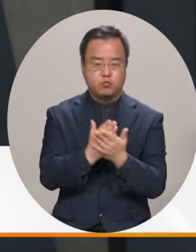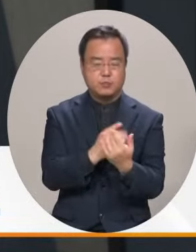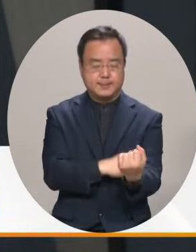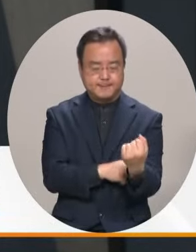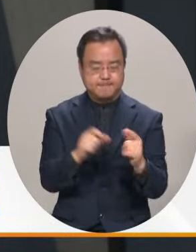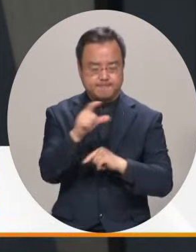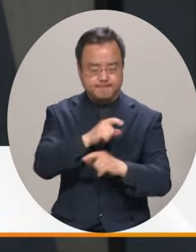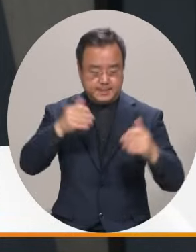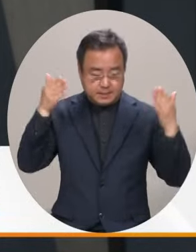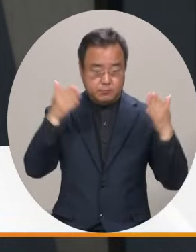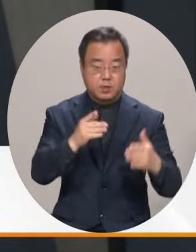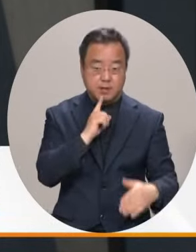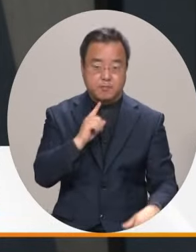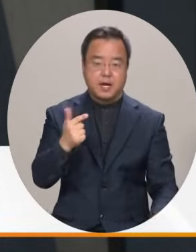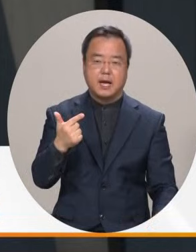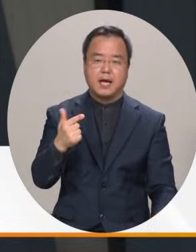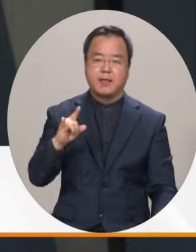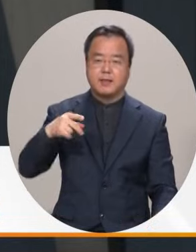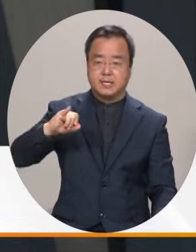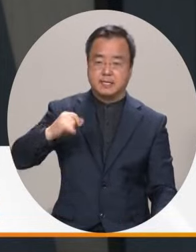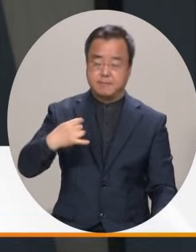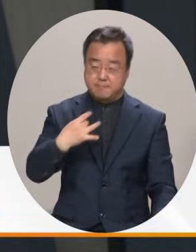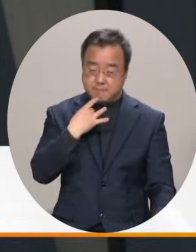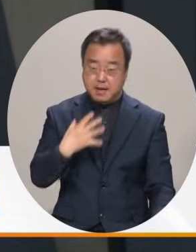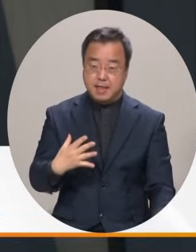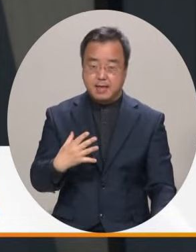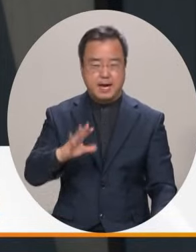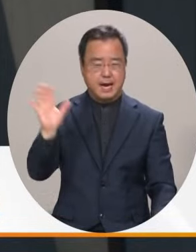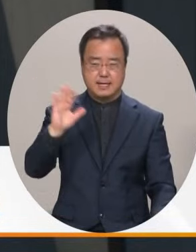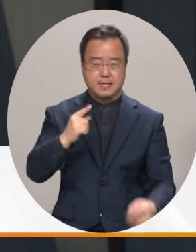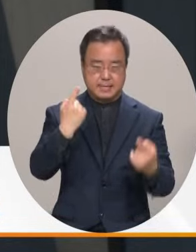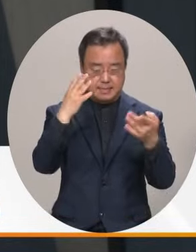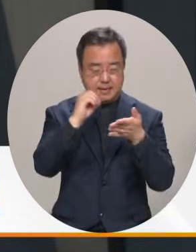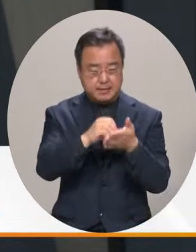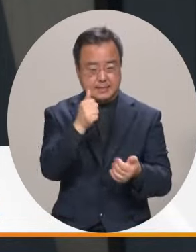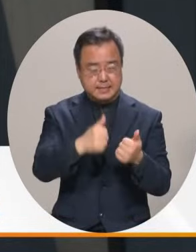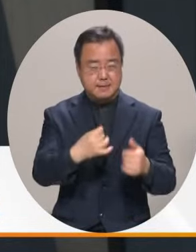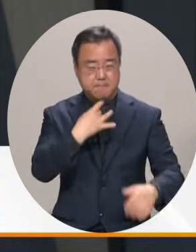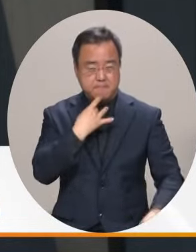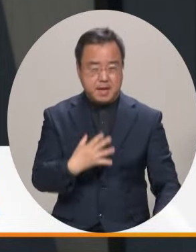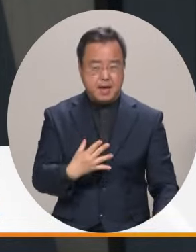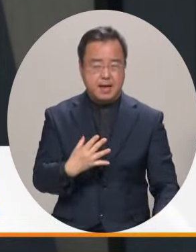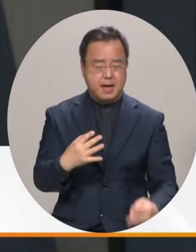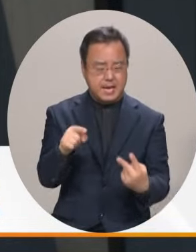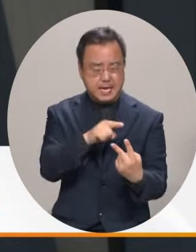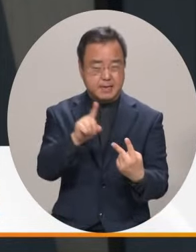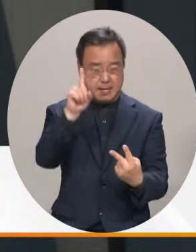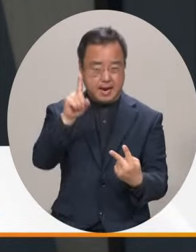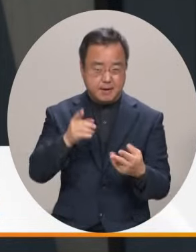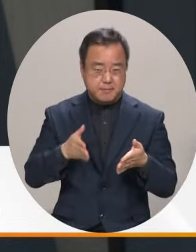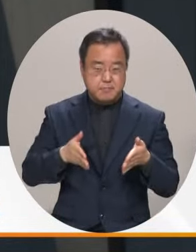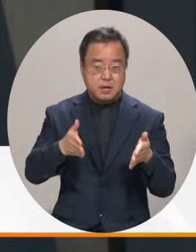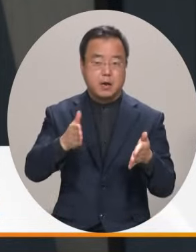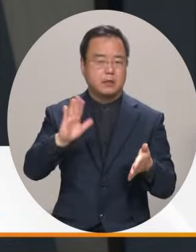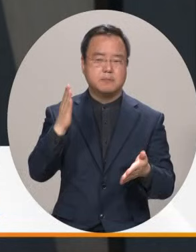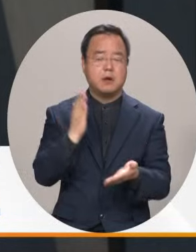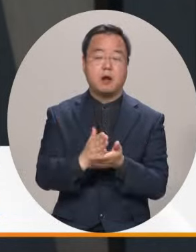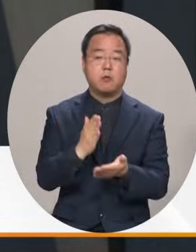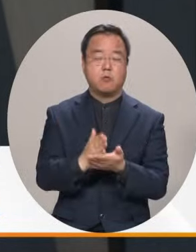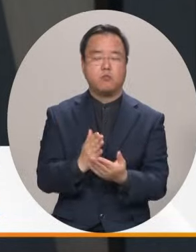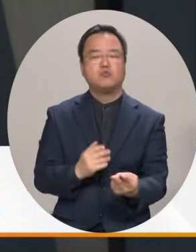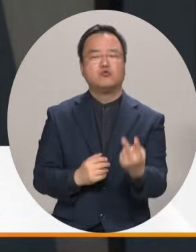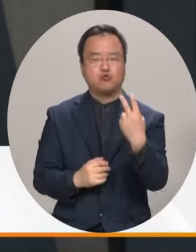신에 집중한다 내진은 어 수능에만 집중한다라는 이런 편협된 공부 방식보다는 내신과 수능